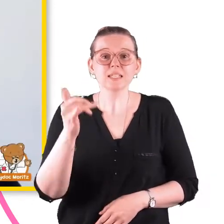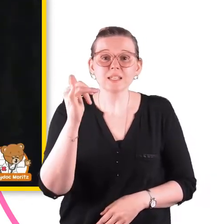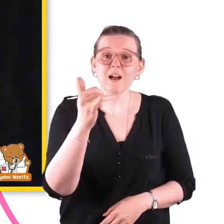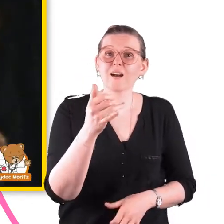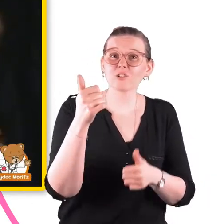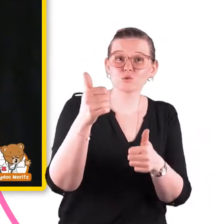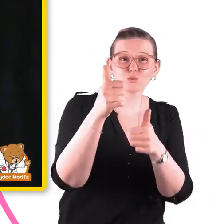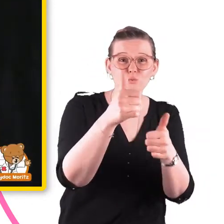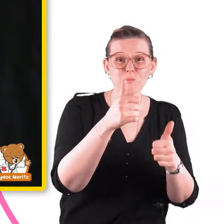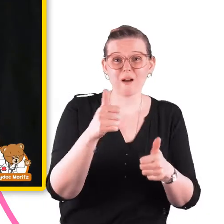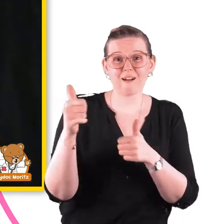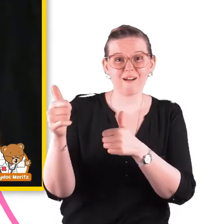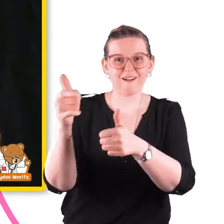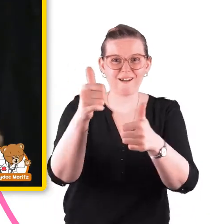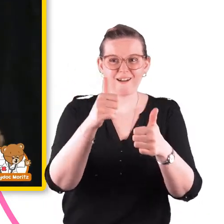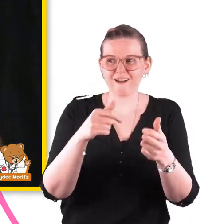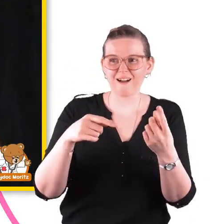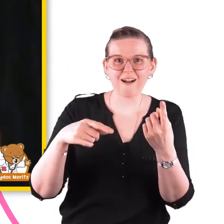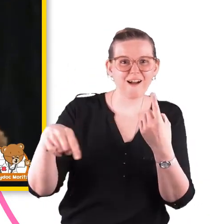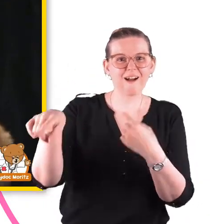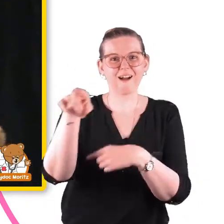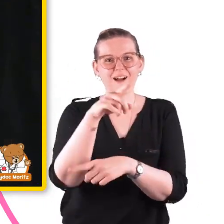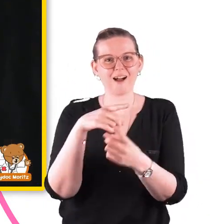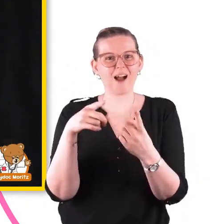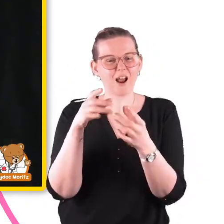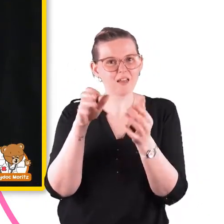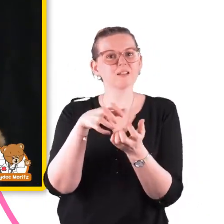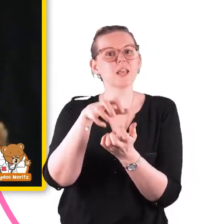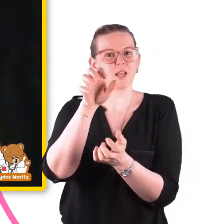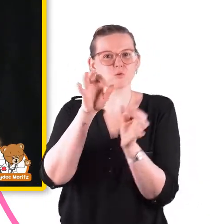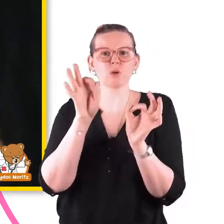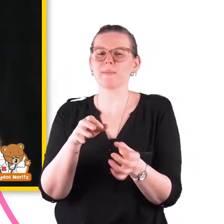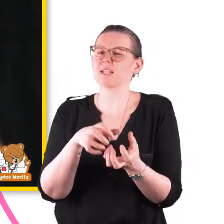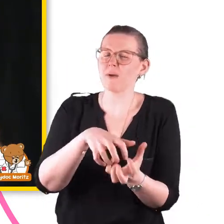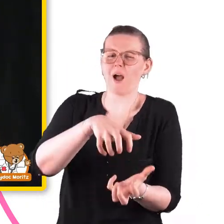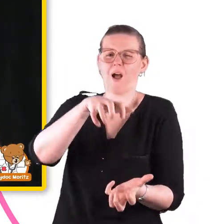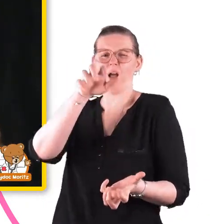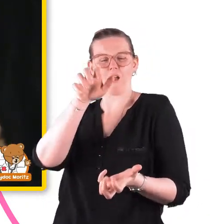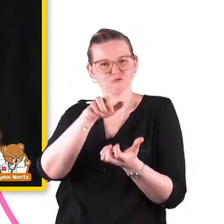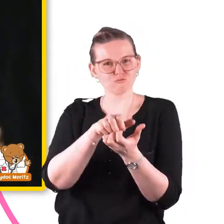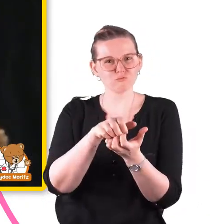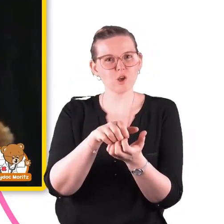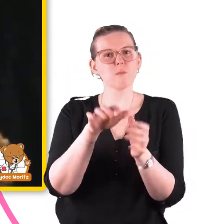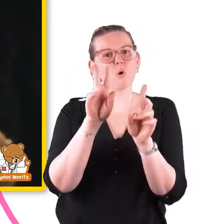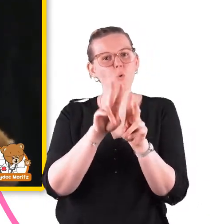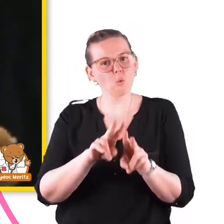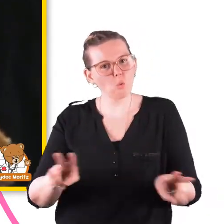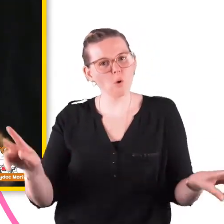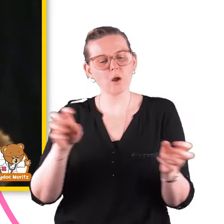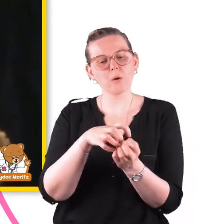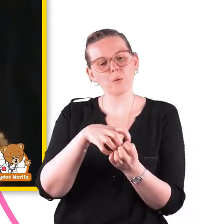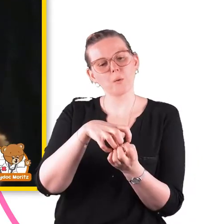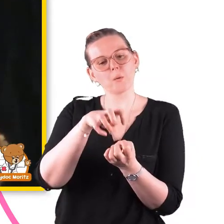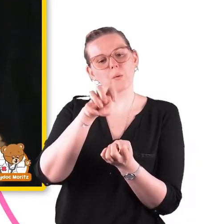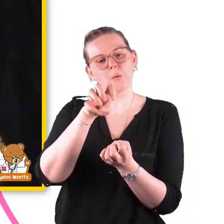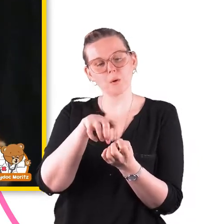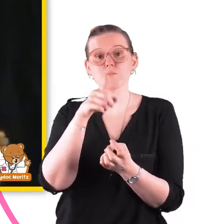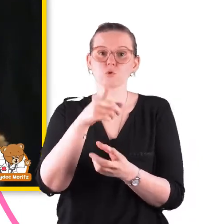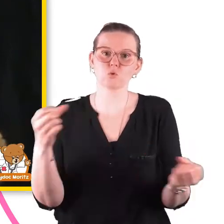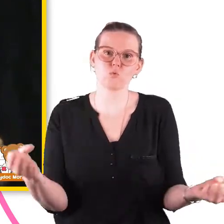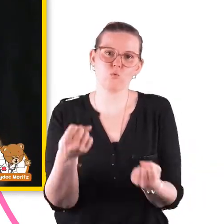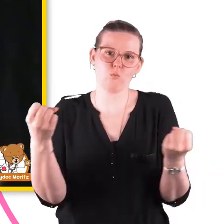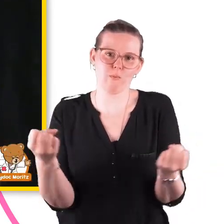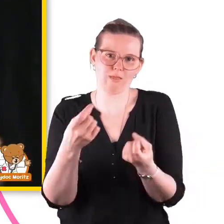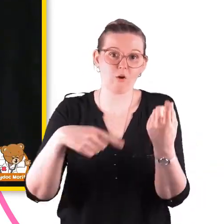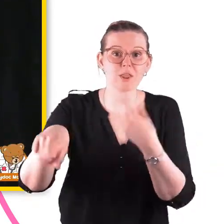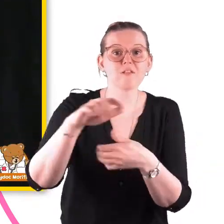Ja, das macht ihr schon sehr gut. Ihr gähnt aber nicht zu gähnerisch. Das ist sehr gut. Immer schön üben und